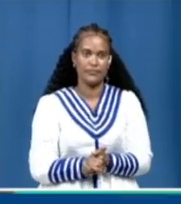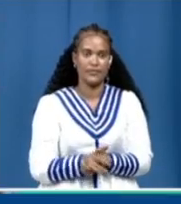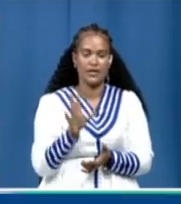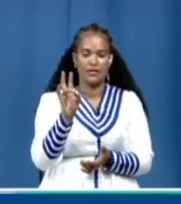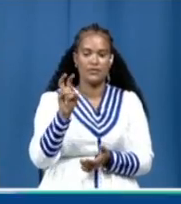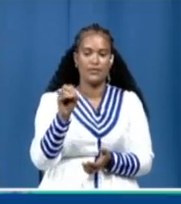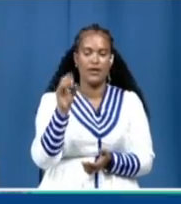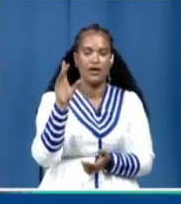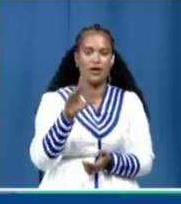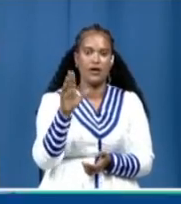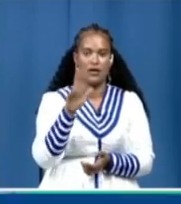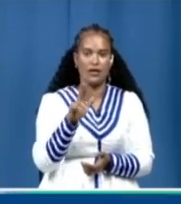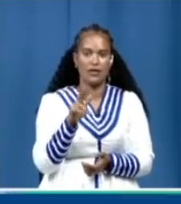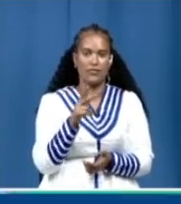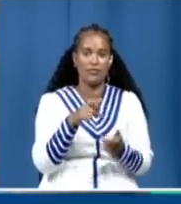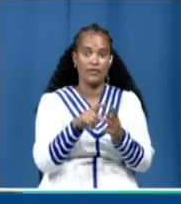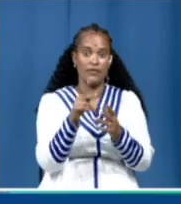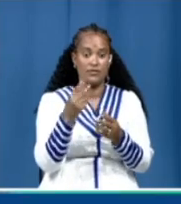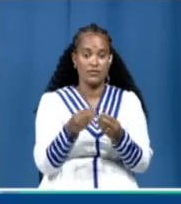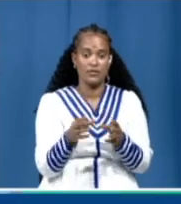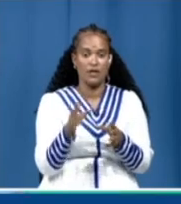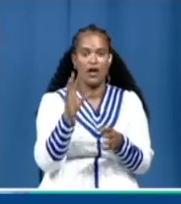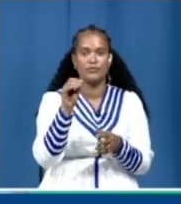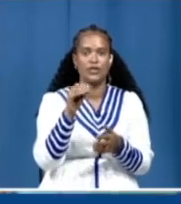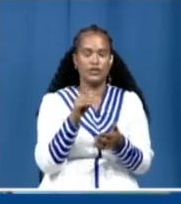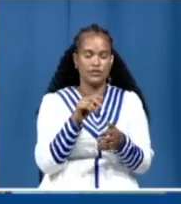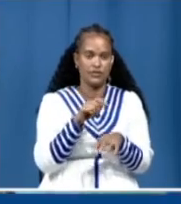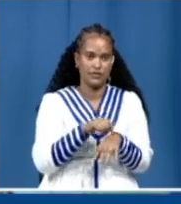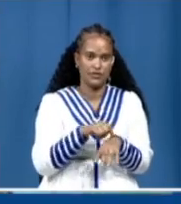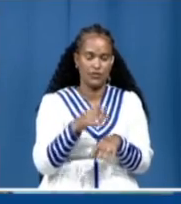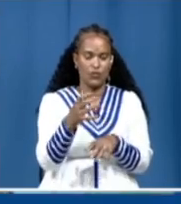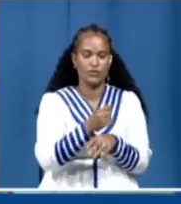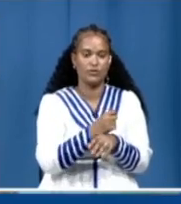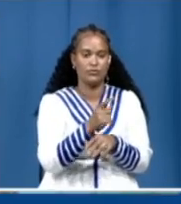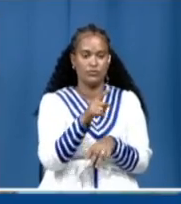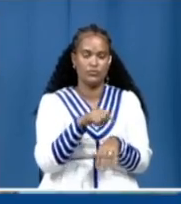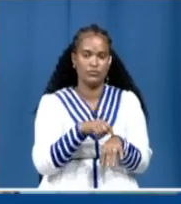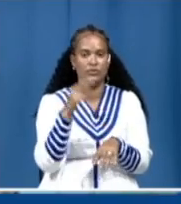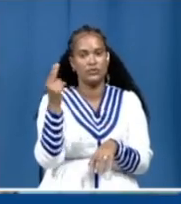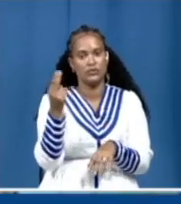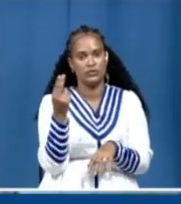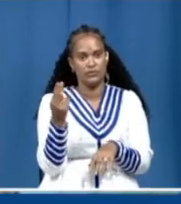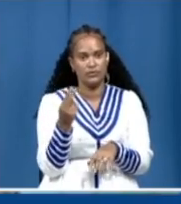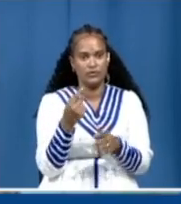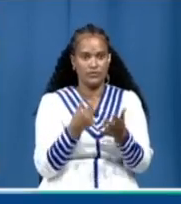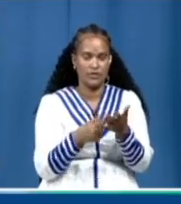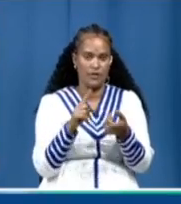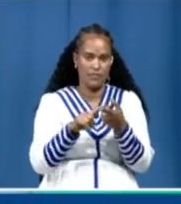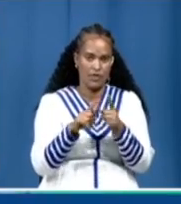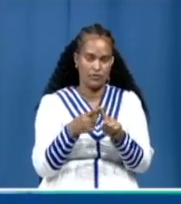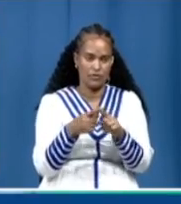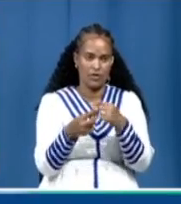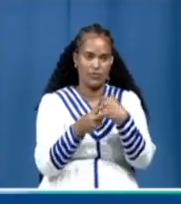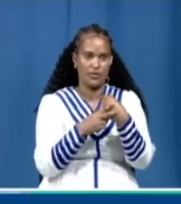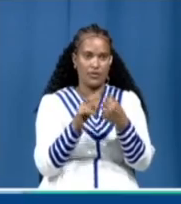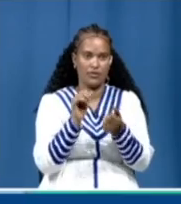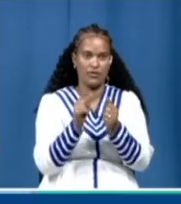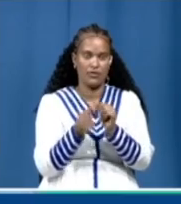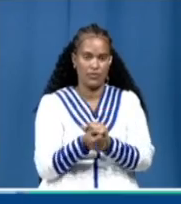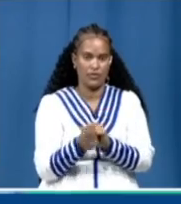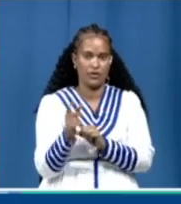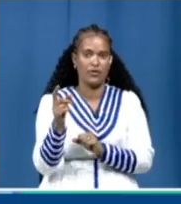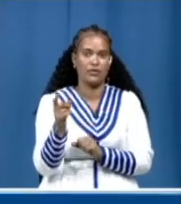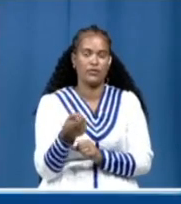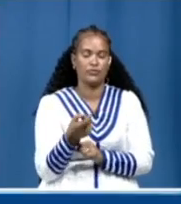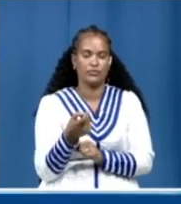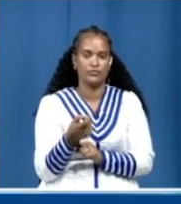ሰብዓካሬ መክፈል ሲኢን 50,000 ወሲደ ካብዚ ከፊለ እየ ብሰዓት ብደንብ ጠቕሚኒ እናተጠቃማይ ክንኸውን ኣብዚ ኣብ መሓዙት ዓቂርካ ተለዋጣይ